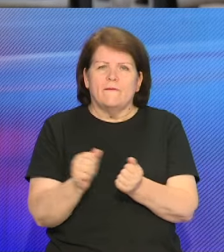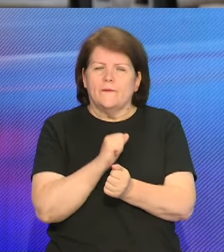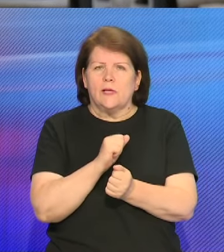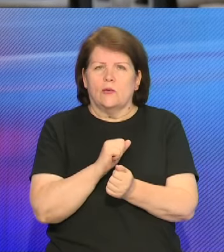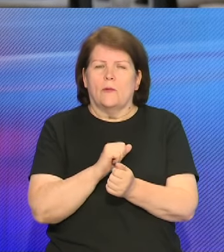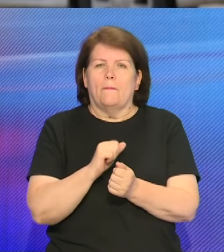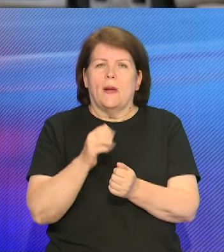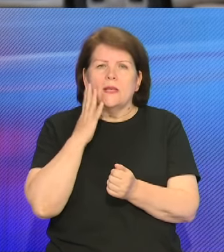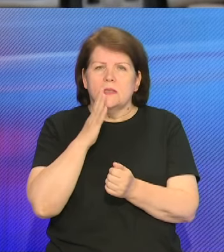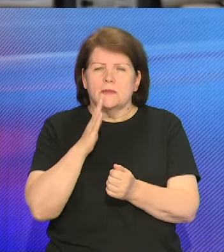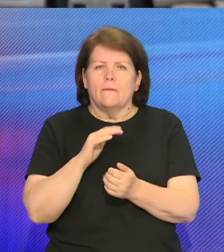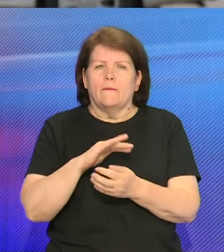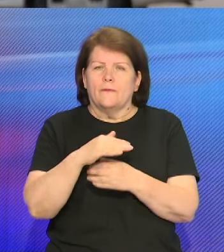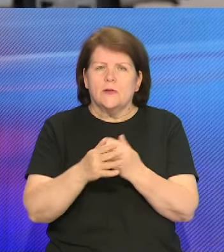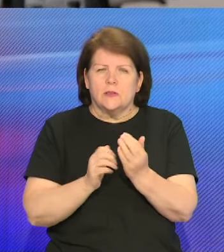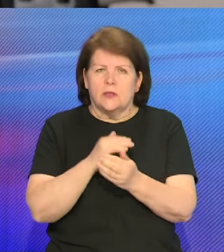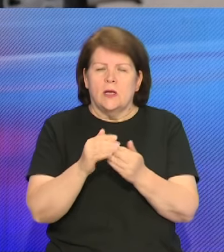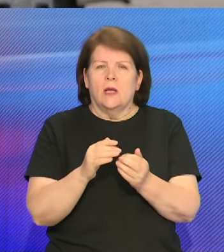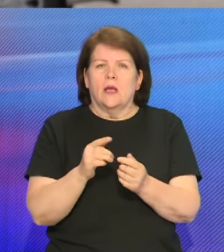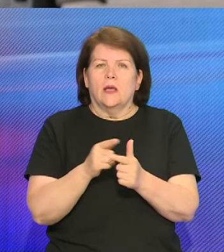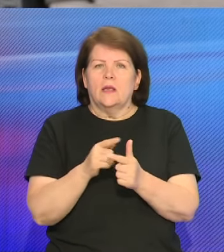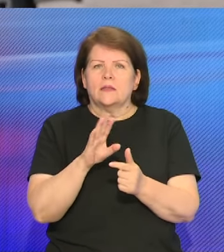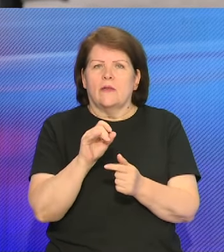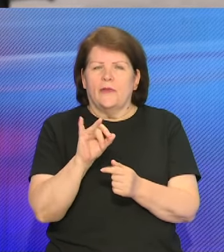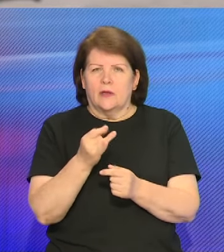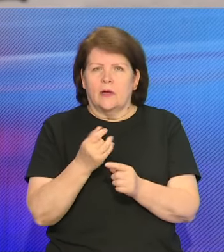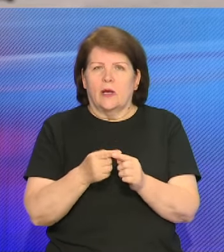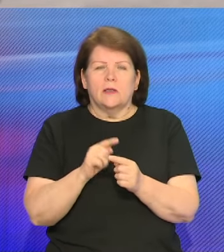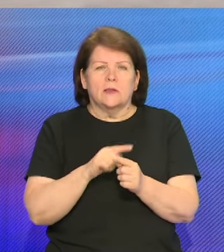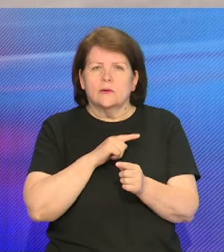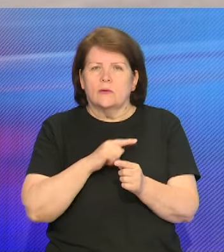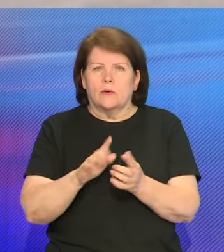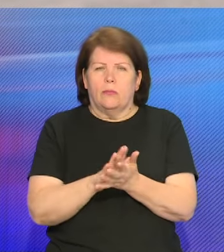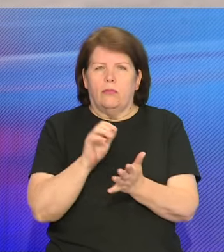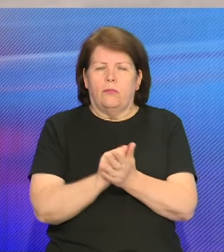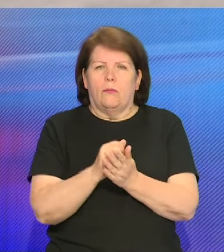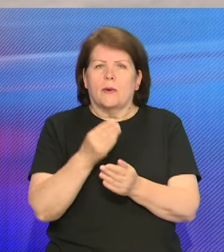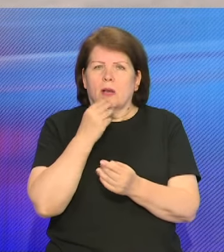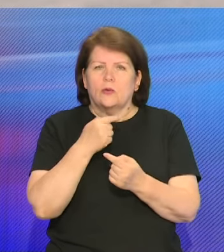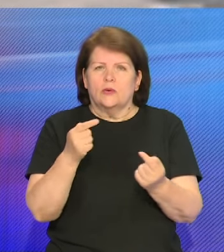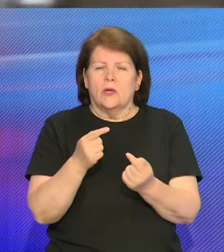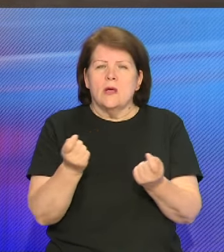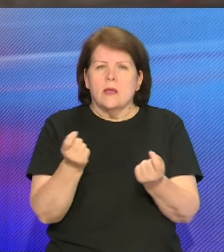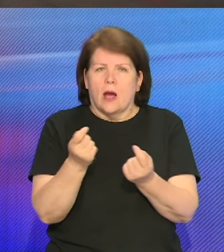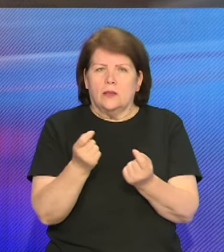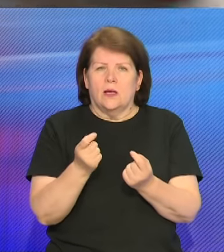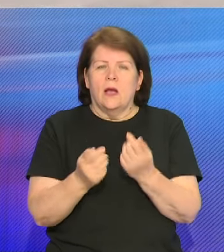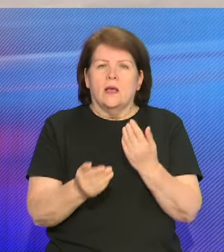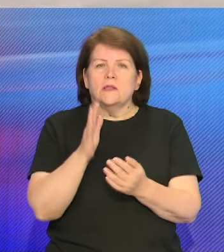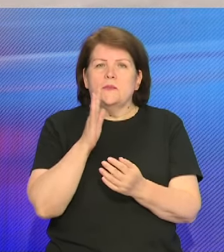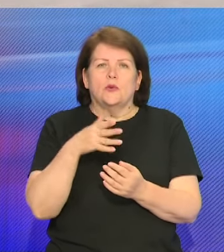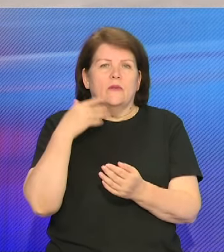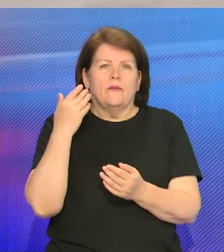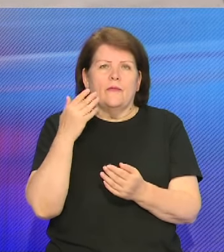или просто полотенцем, или салфеткой, потому что это же скоропортящиеся продукты, скоропортящие ягода. И поэтому, если будет вода, это просто